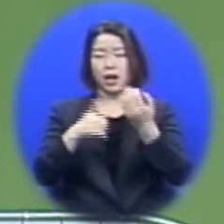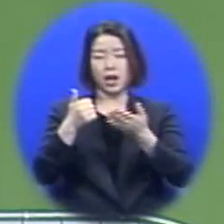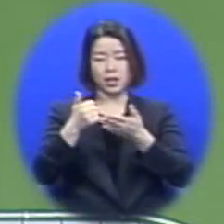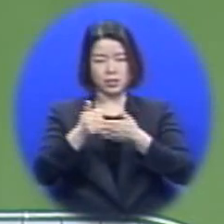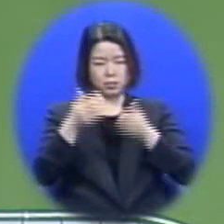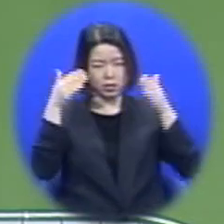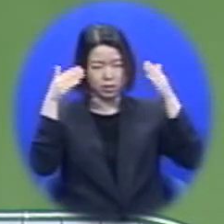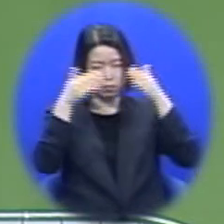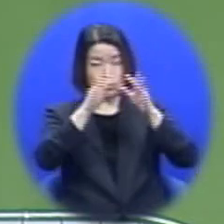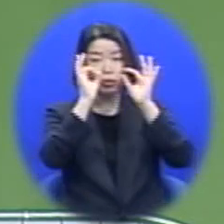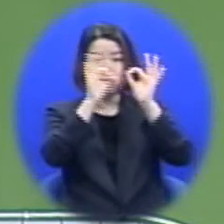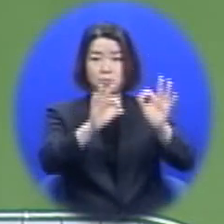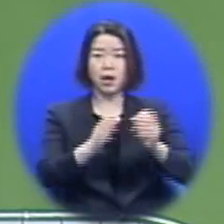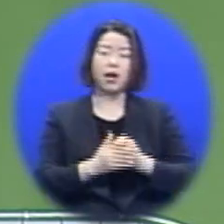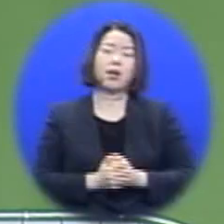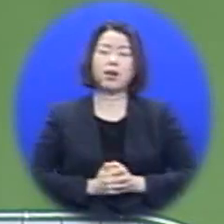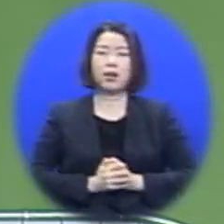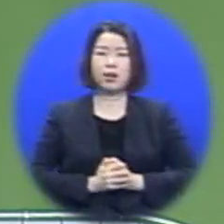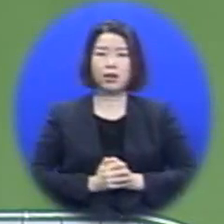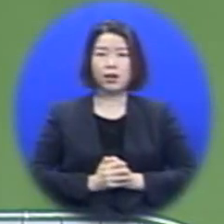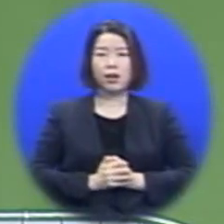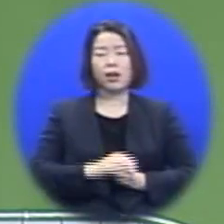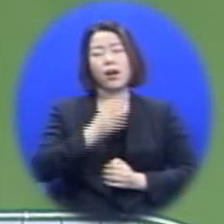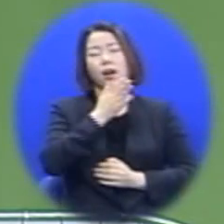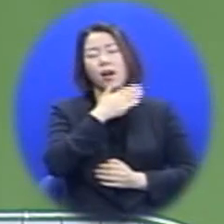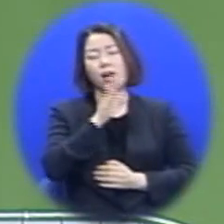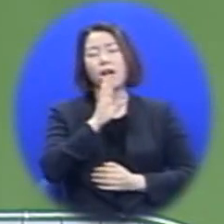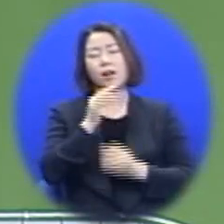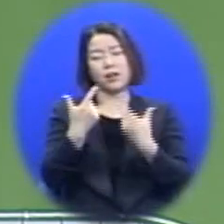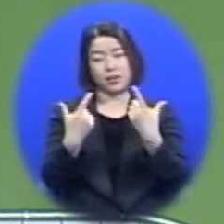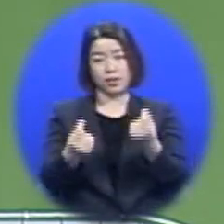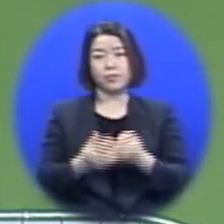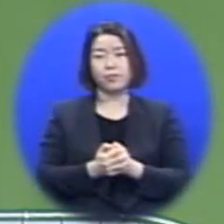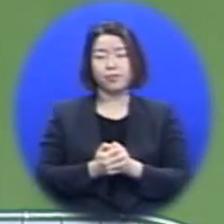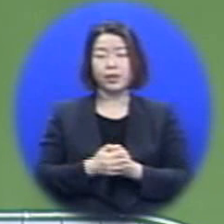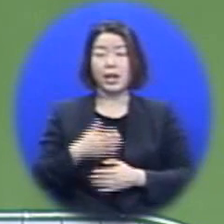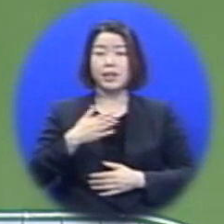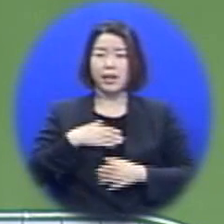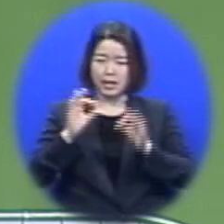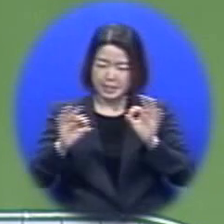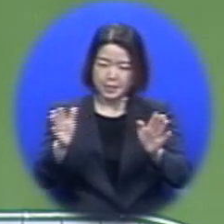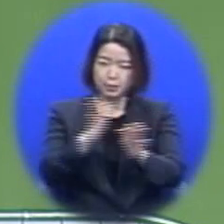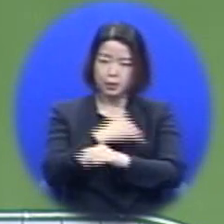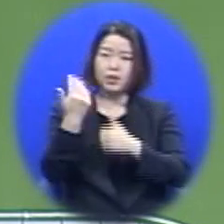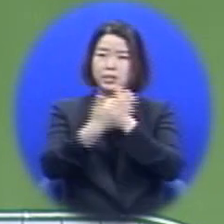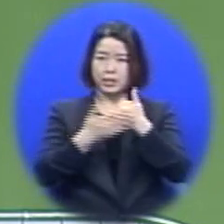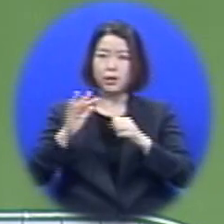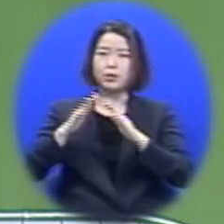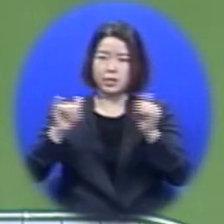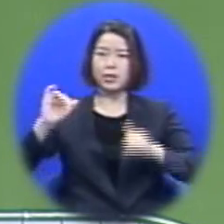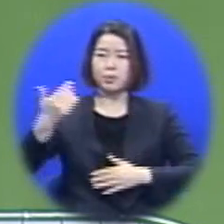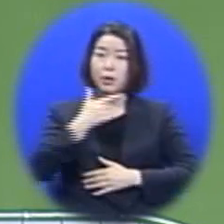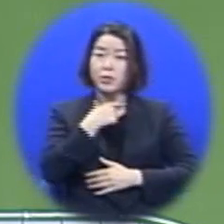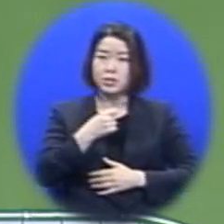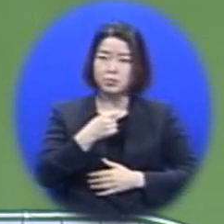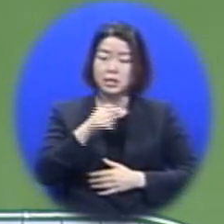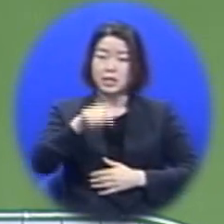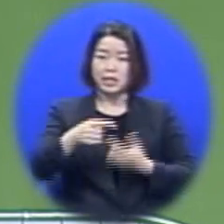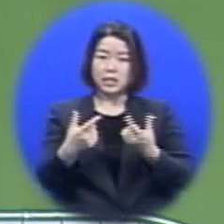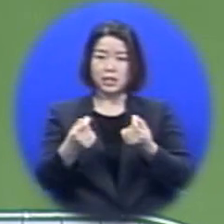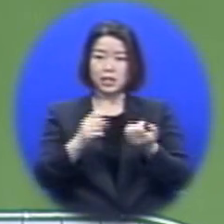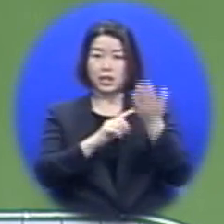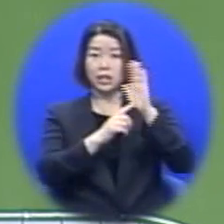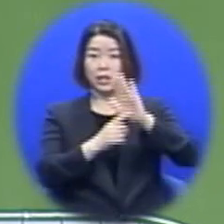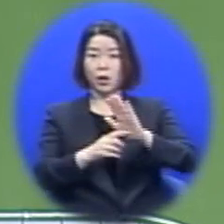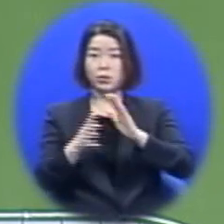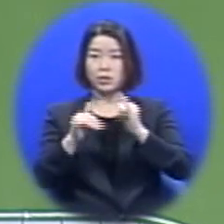주목하는 사람이에요. 아, 그렇구나. 이제부터 내가 은혜로운 사람이 되겠습니다. 또 이렇게 나오는 사람이